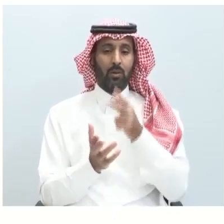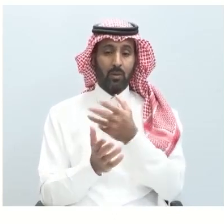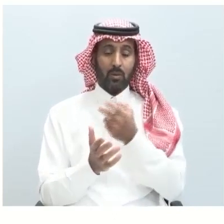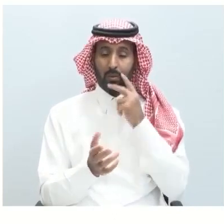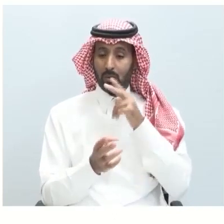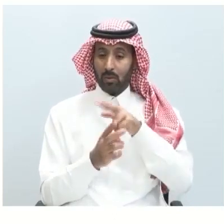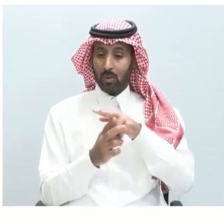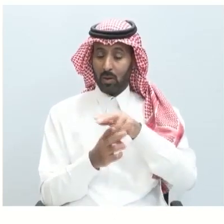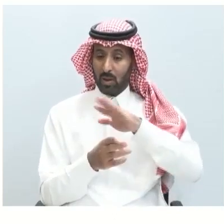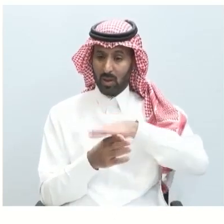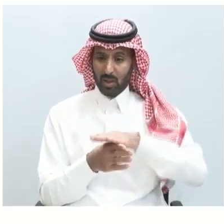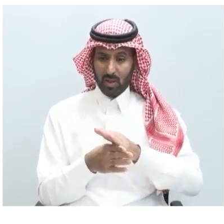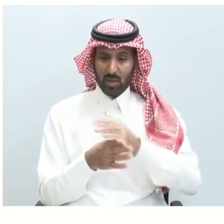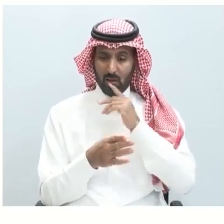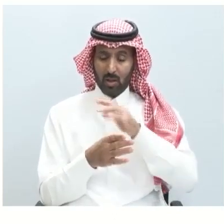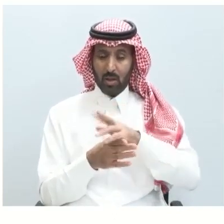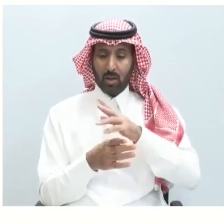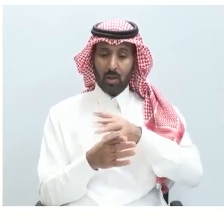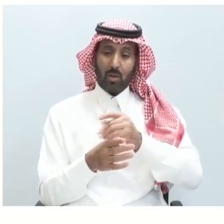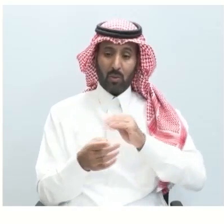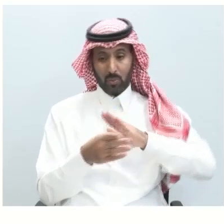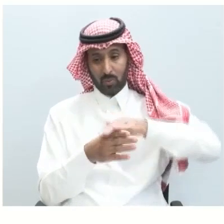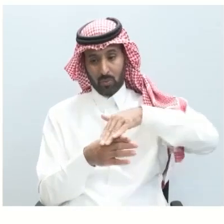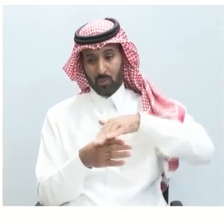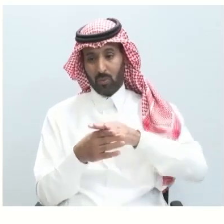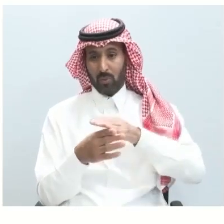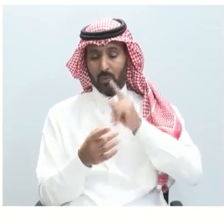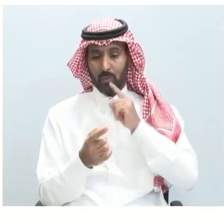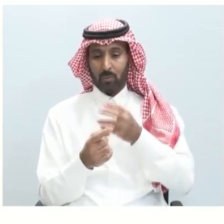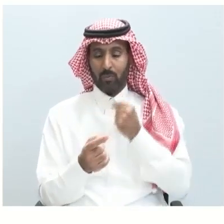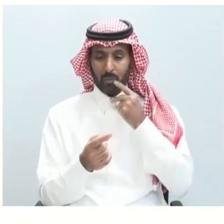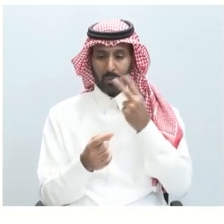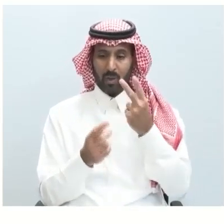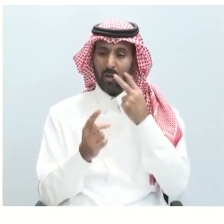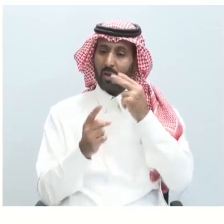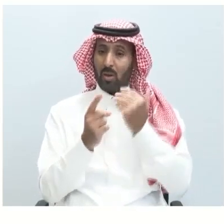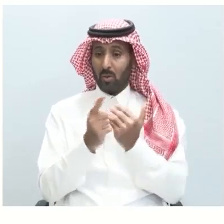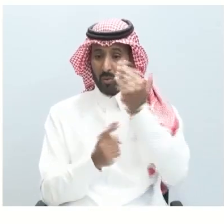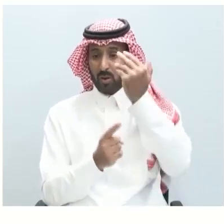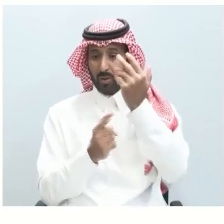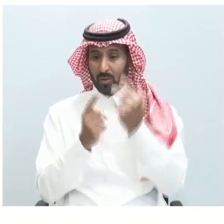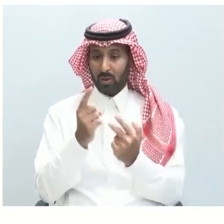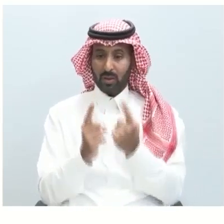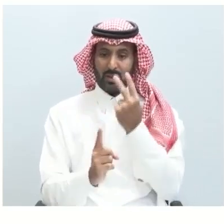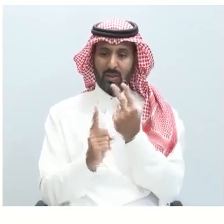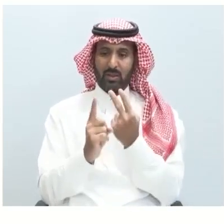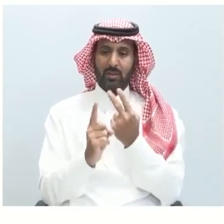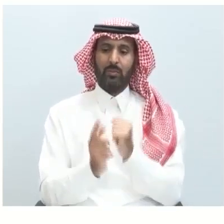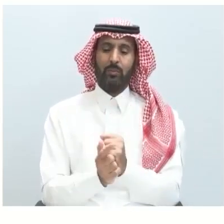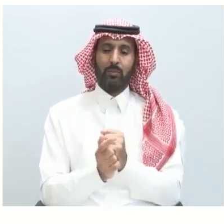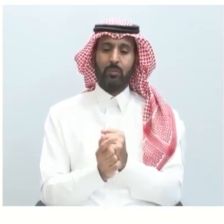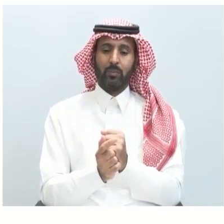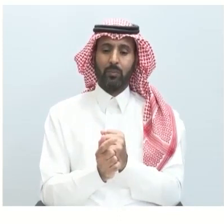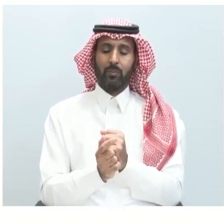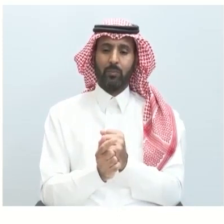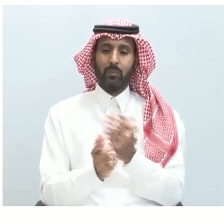هذا الشخص الطفل هنا سيحدث تسارع في ما بين الشخصين فا احدهما سيرتفع والاخر سينزل بالسرعه اذا سيحدث